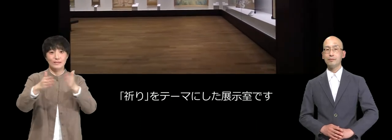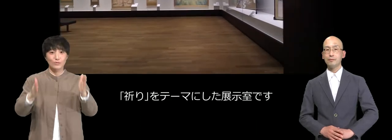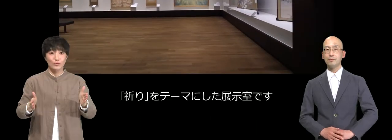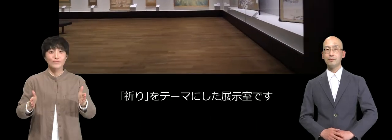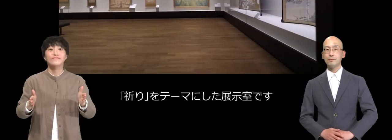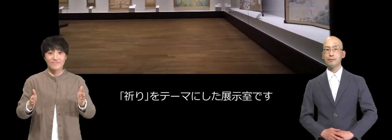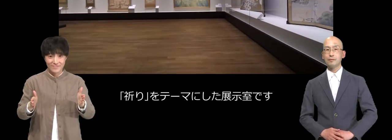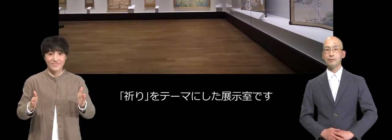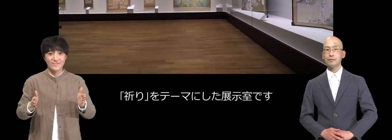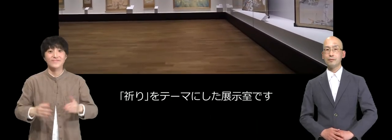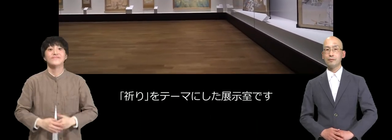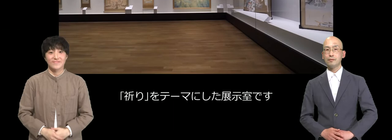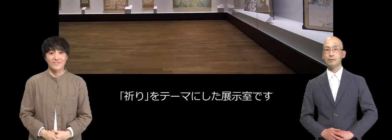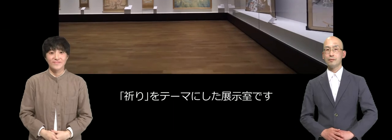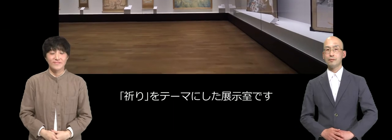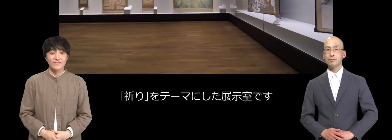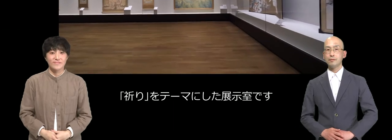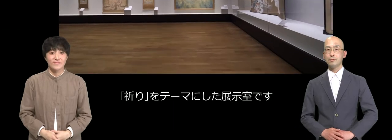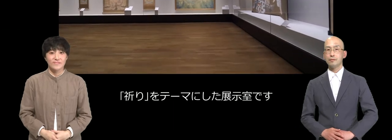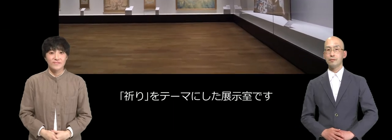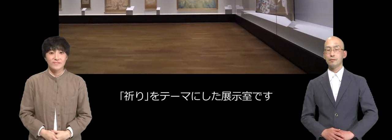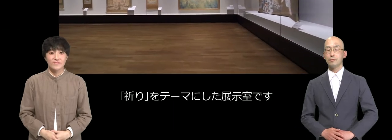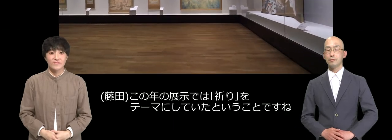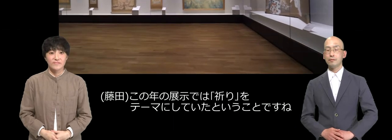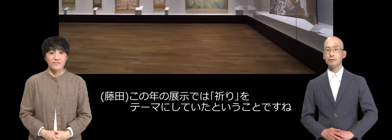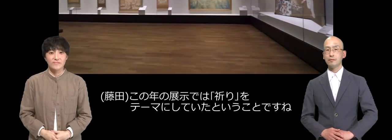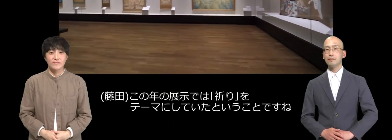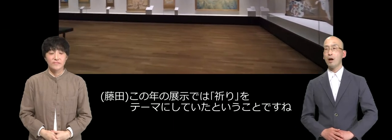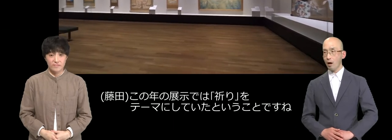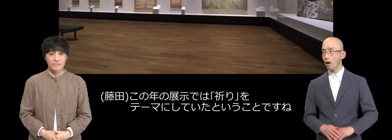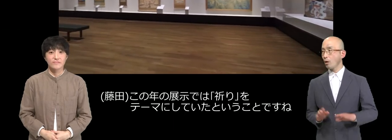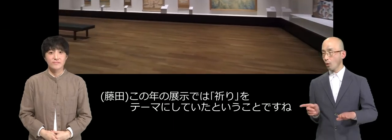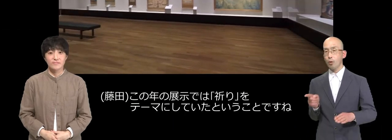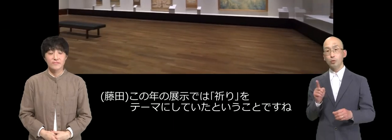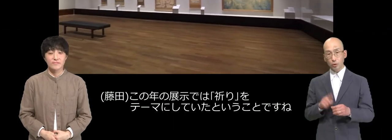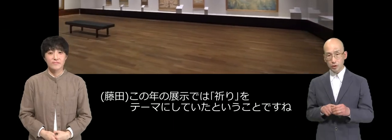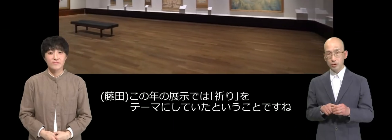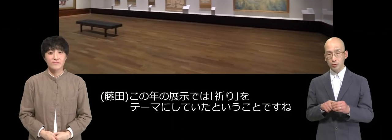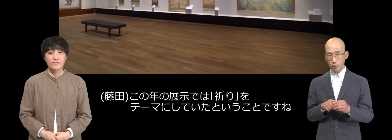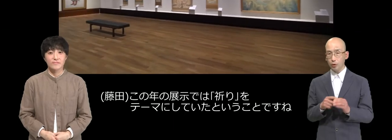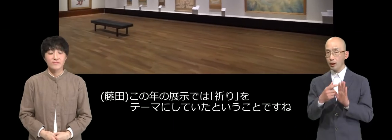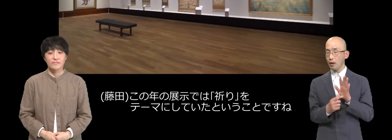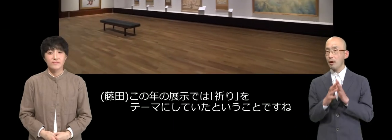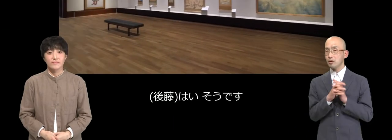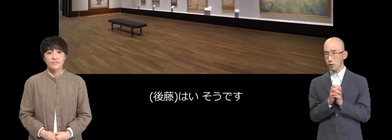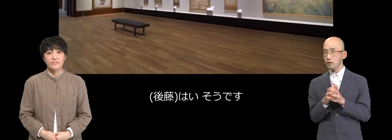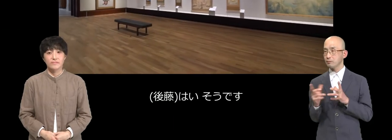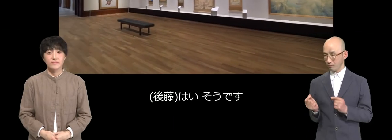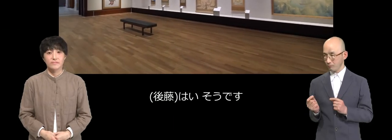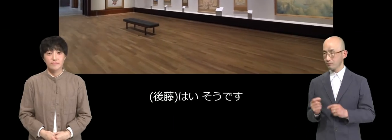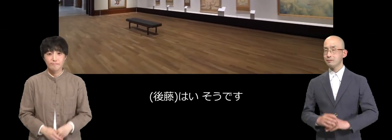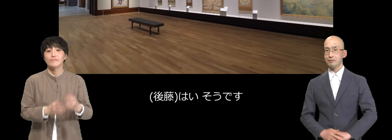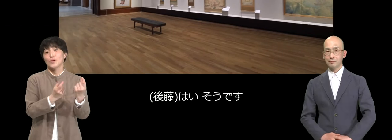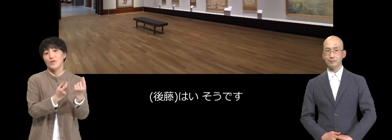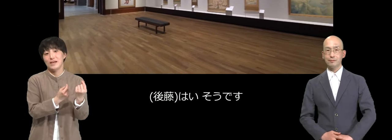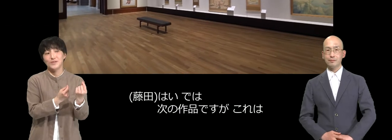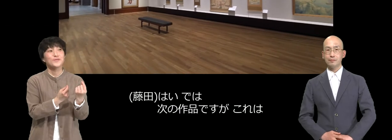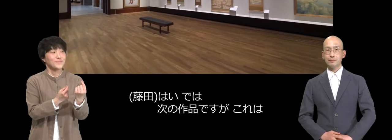テーマにしたはいトマト白展示が祈りをテーマにそうですはい